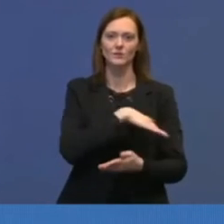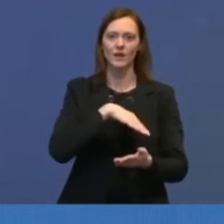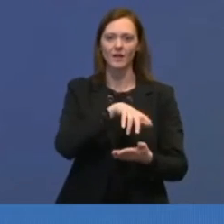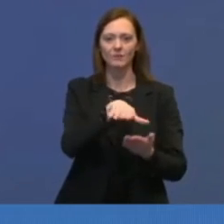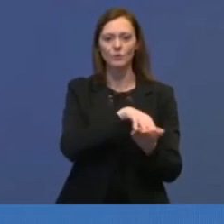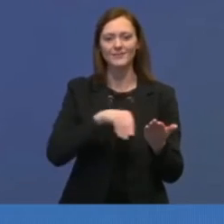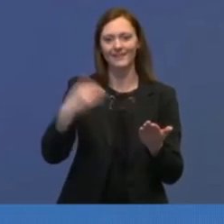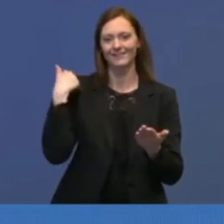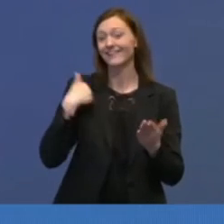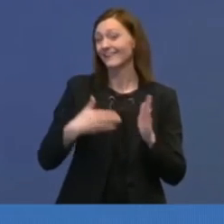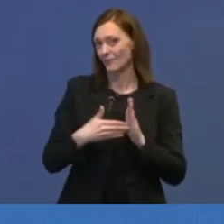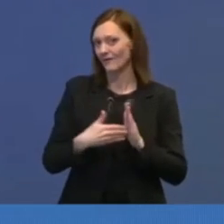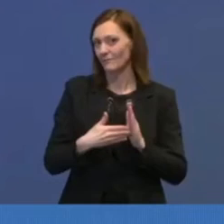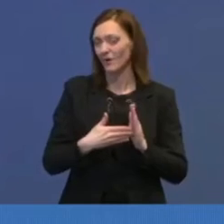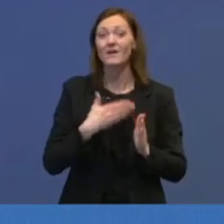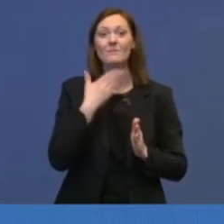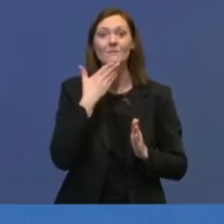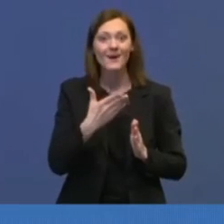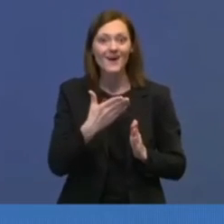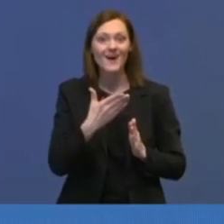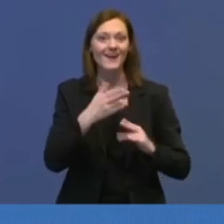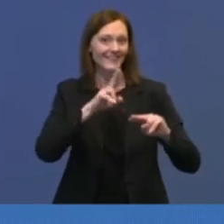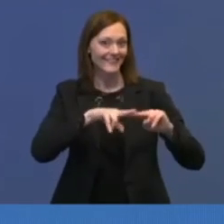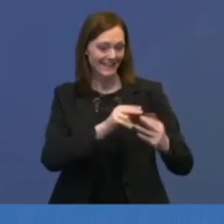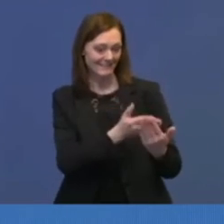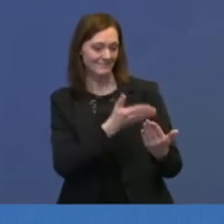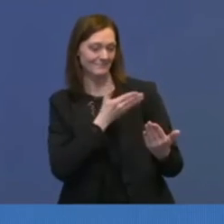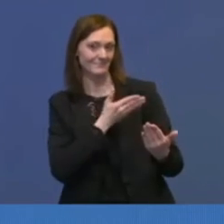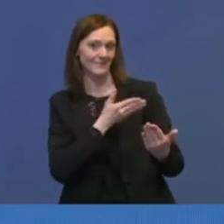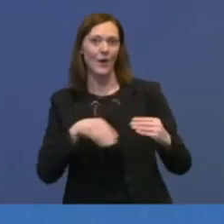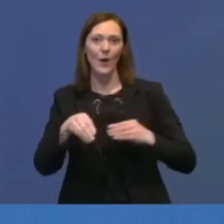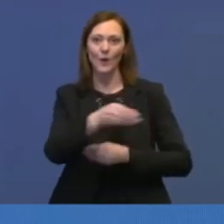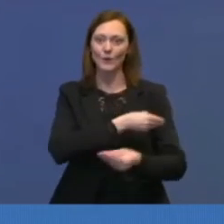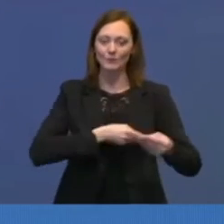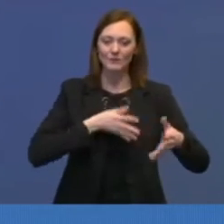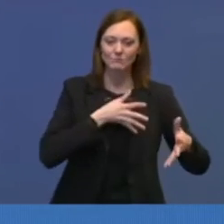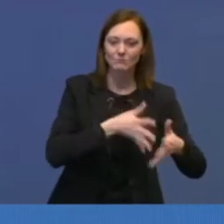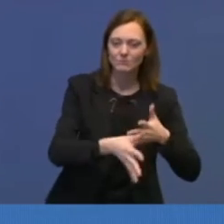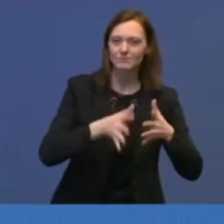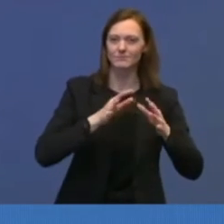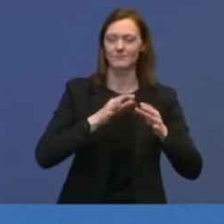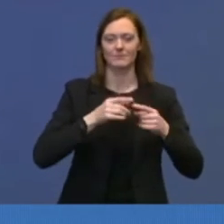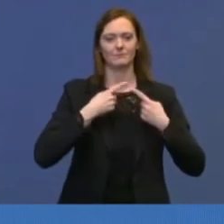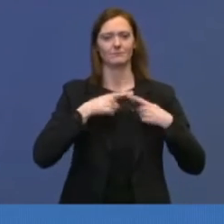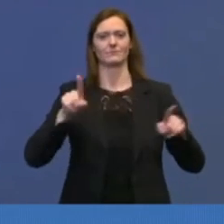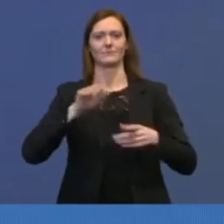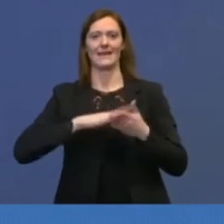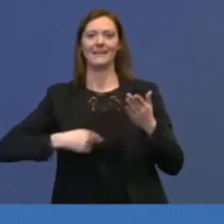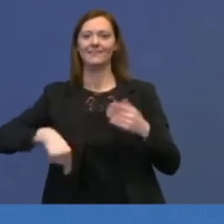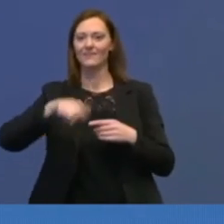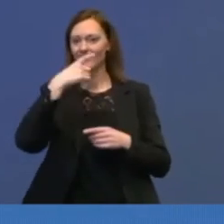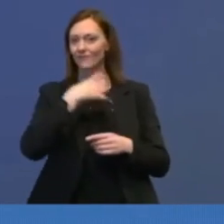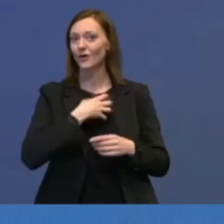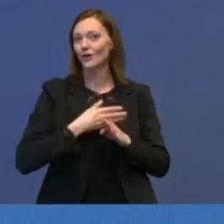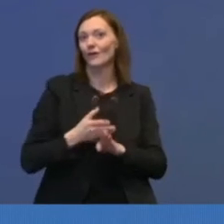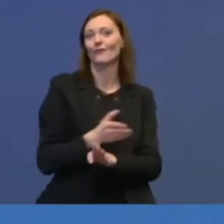waa ifa faala waqan in daqaluhu xaala di timi uga gudbay qaab aad uga duwansidi laga baqayjay.